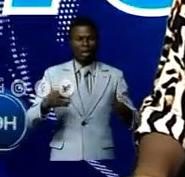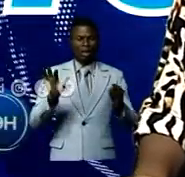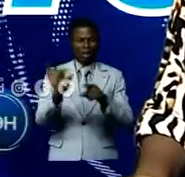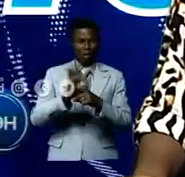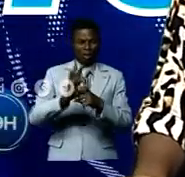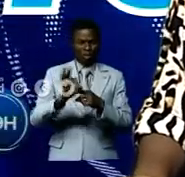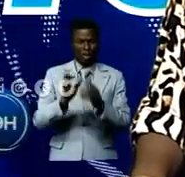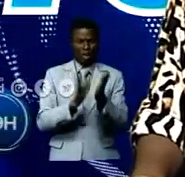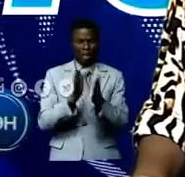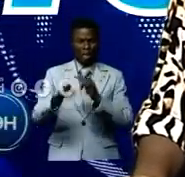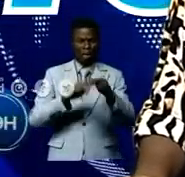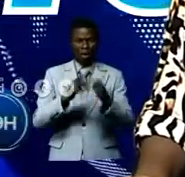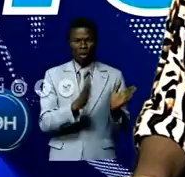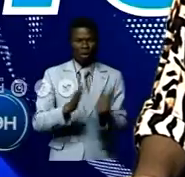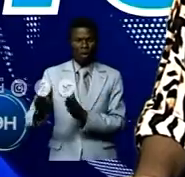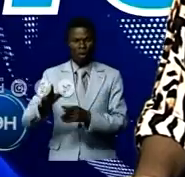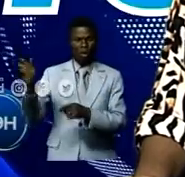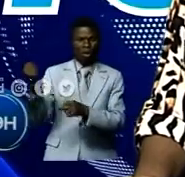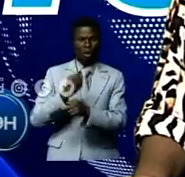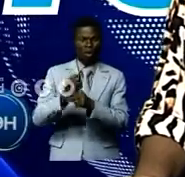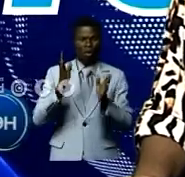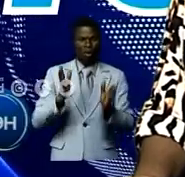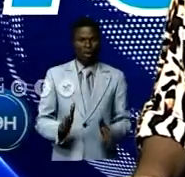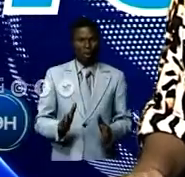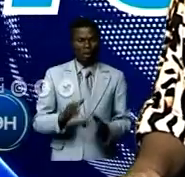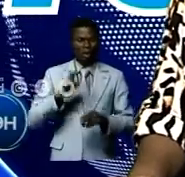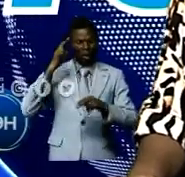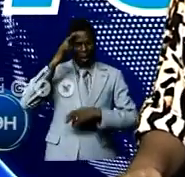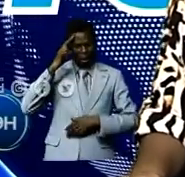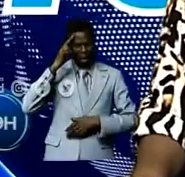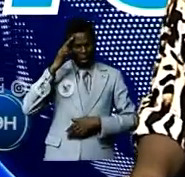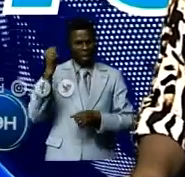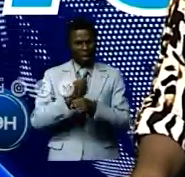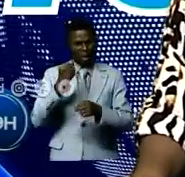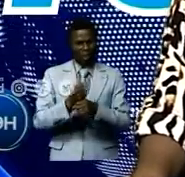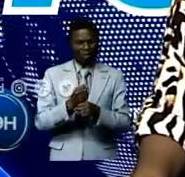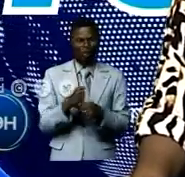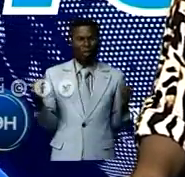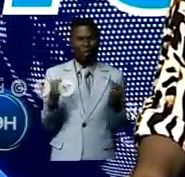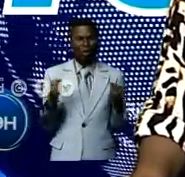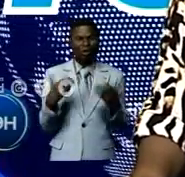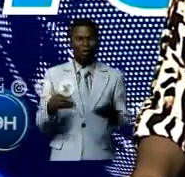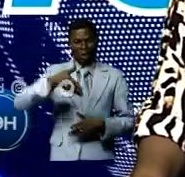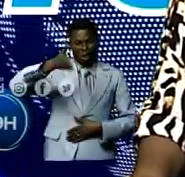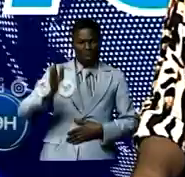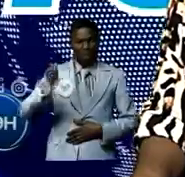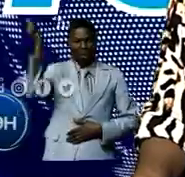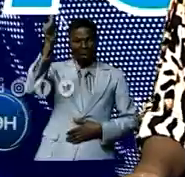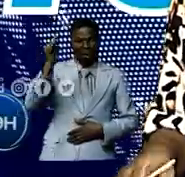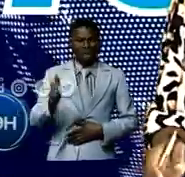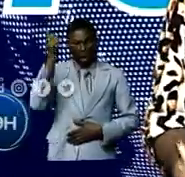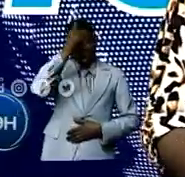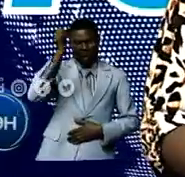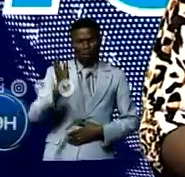à l'Institut national de préparation professionnelle pour réfléchir sur le métier du froid. Les experts africains ont